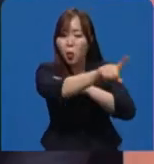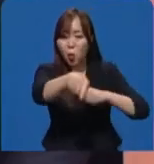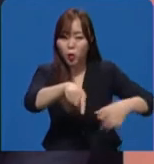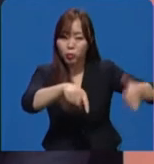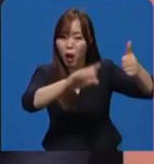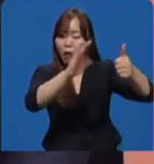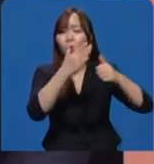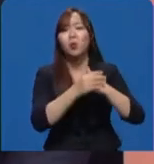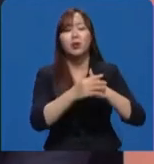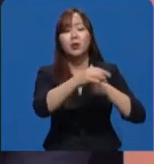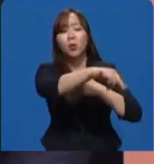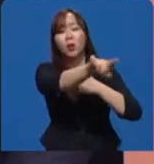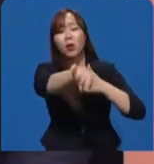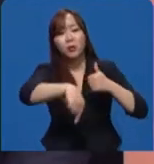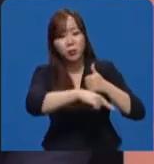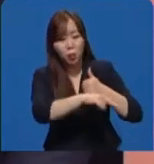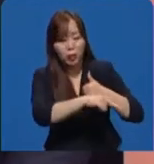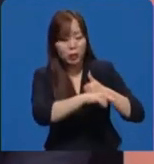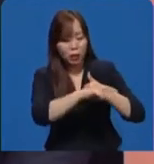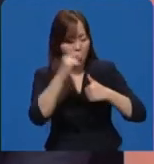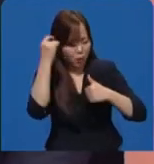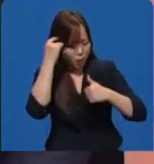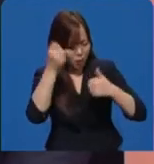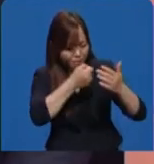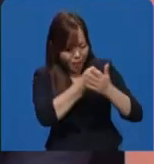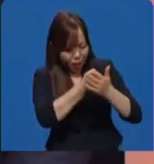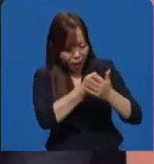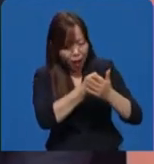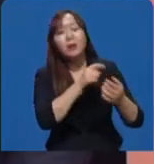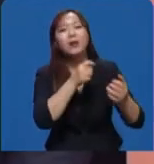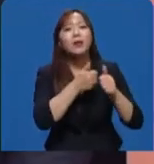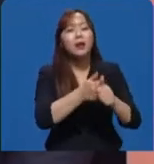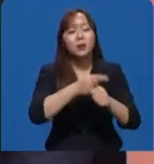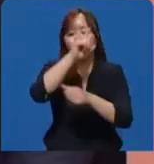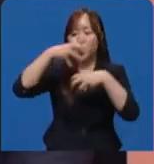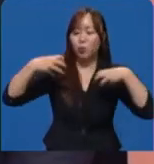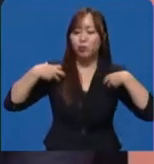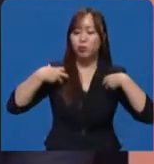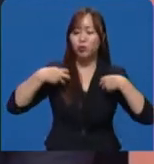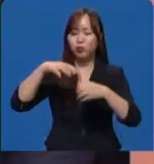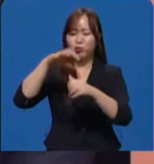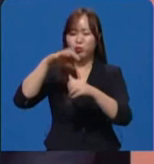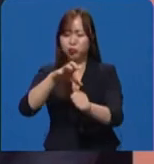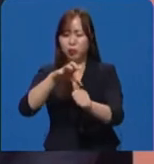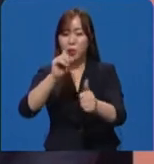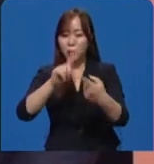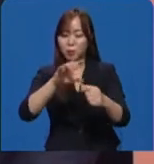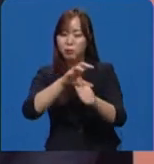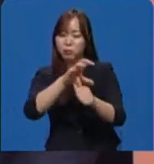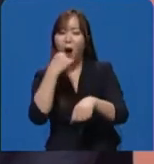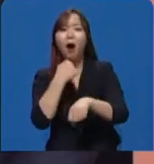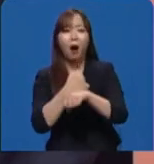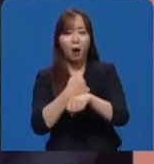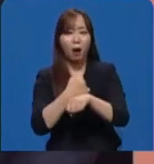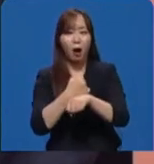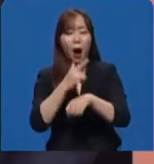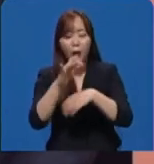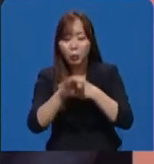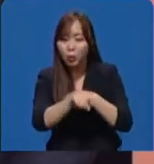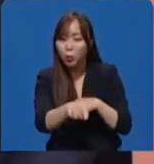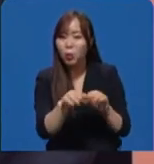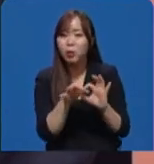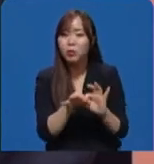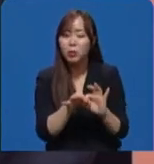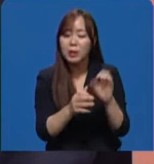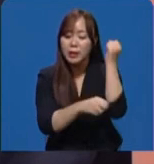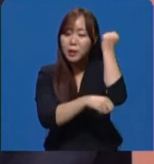되고 여기에서 의사결정 한 부분에 대해서 정부는 오히려 규제를 풀어준다든지 아니면 여기에 대한